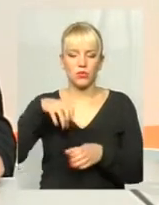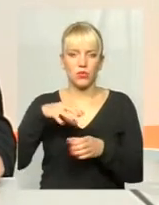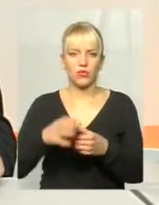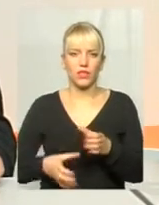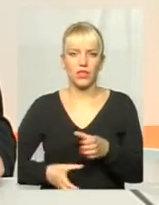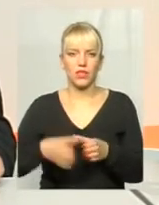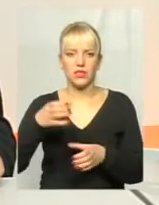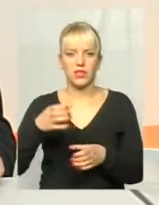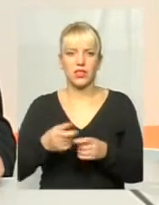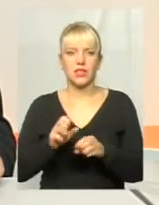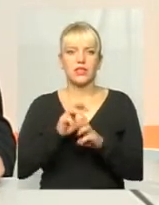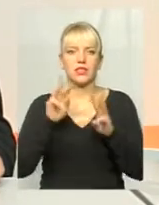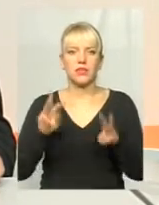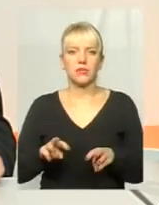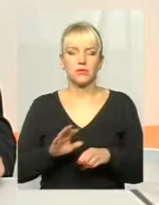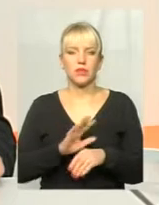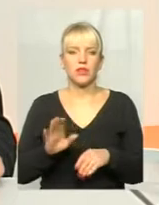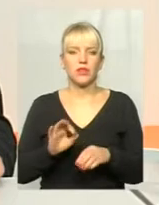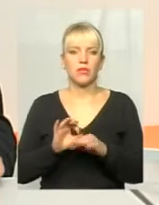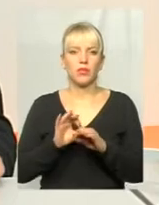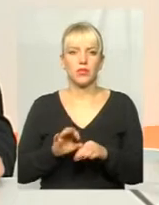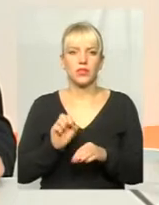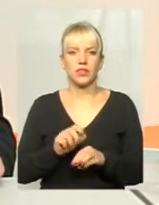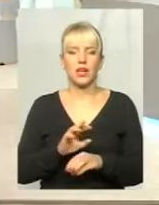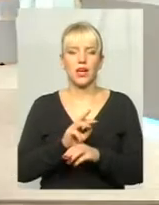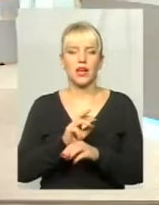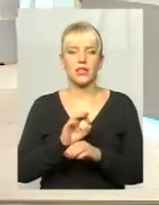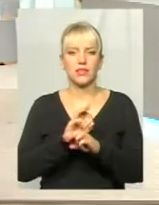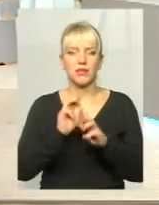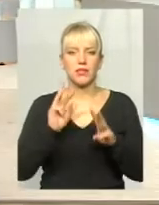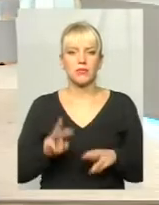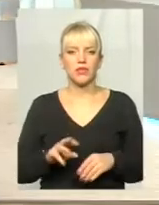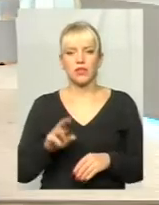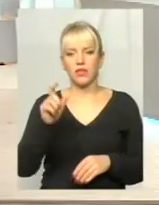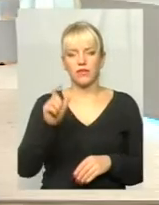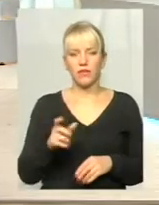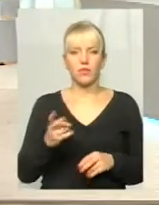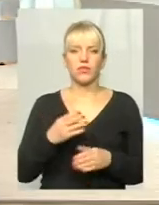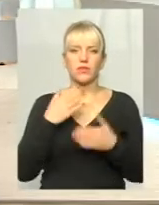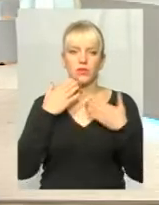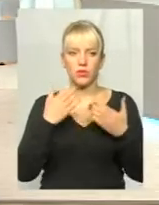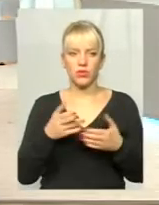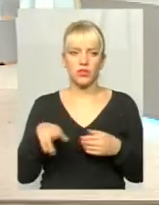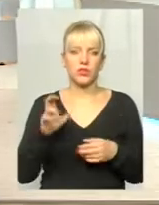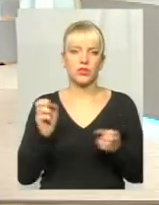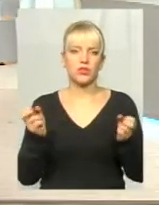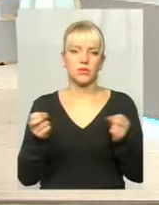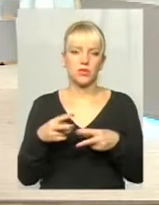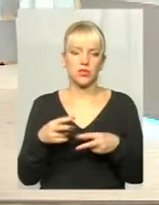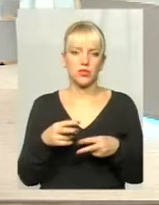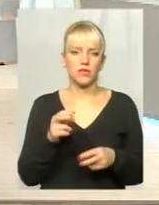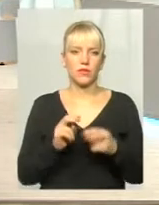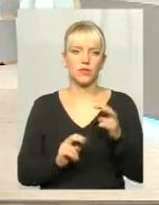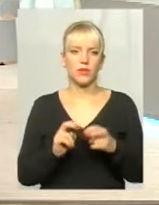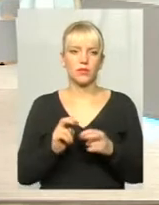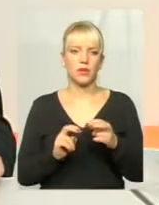увагу, забезпечити, а не провести. Тобто він повинен звернутися до спеціалізованих підприємств, як ми їх